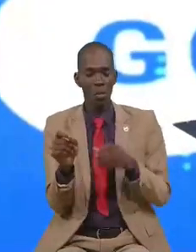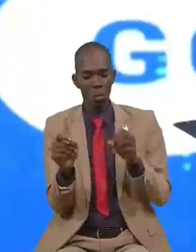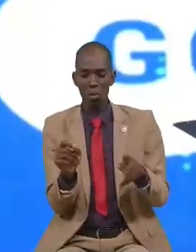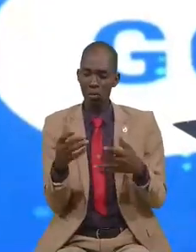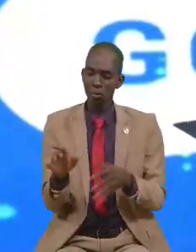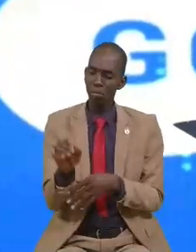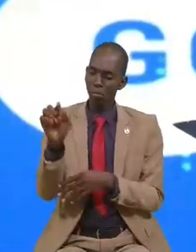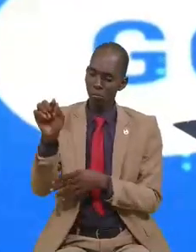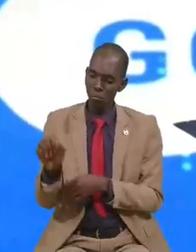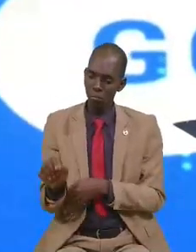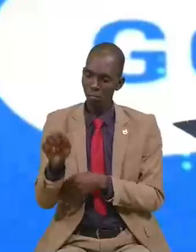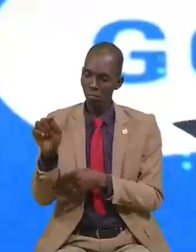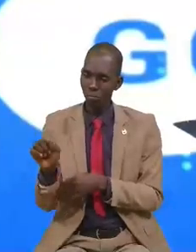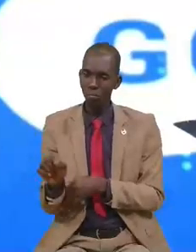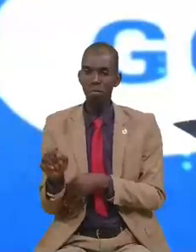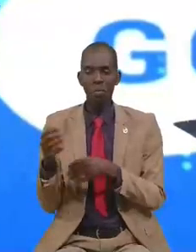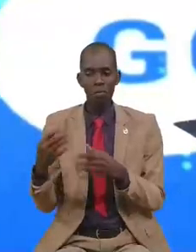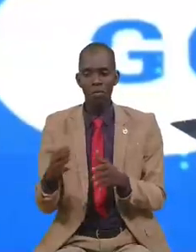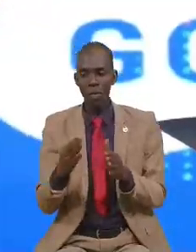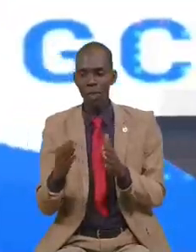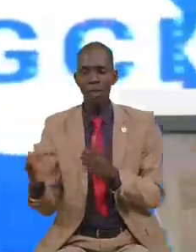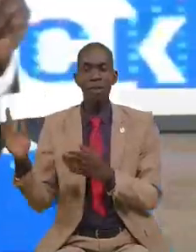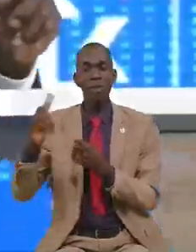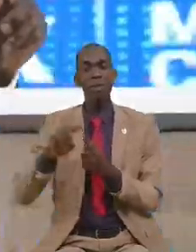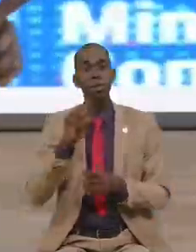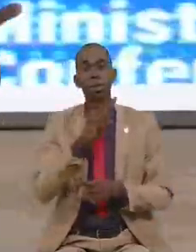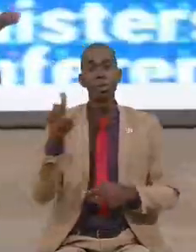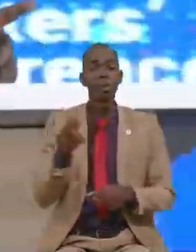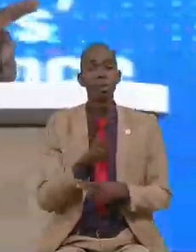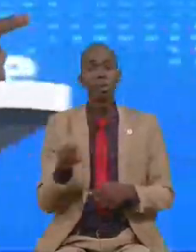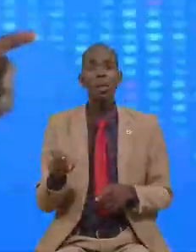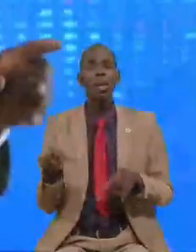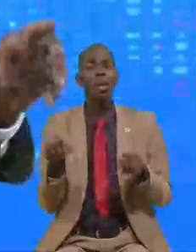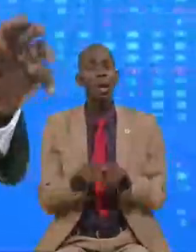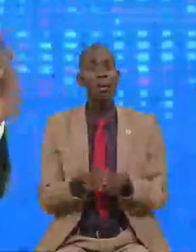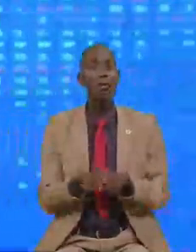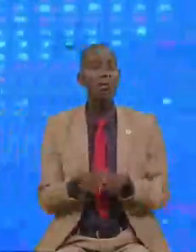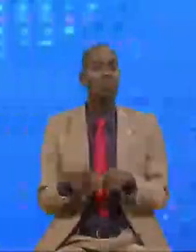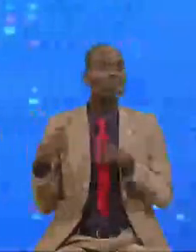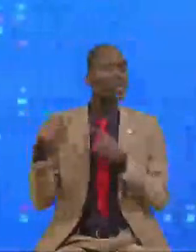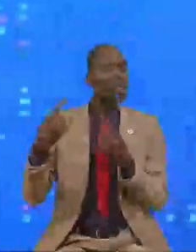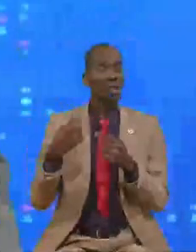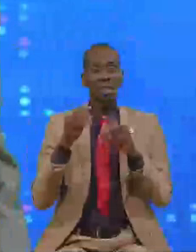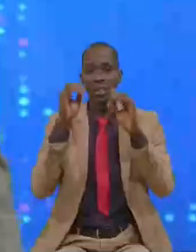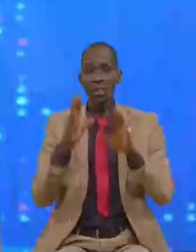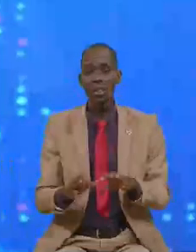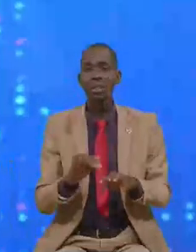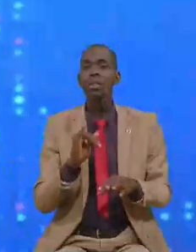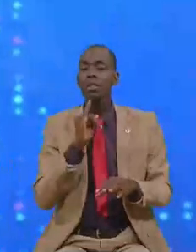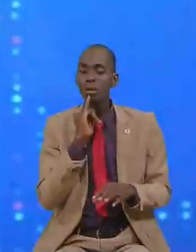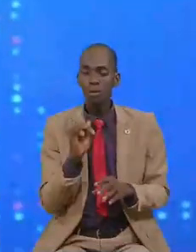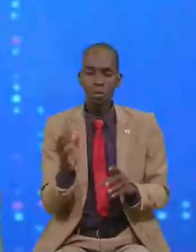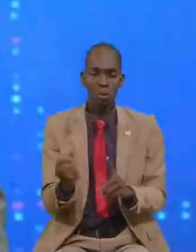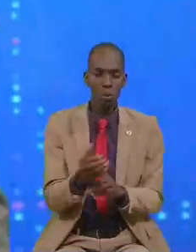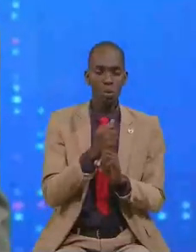Et il a fait écrit toutes ces lettres. Et aussi longtemps que l'enseignant tenait ma main